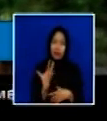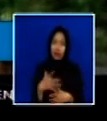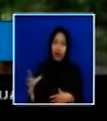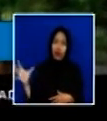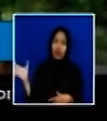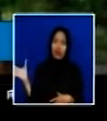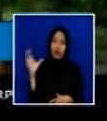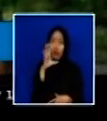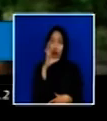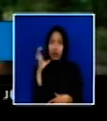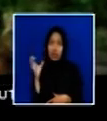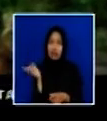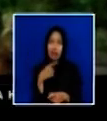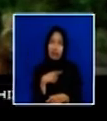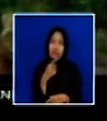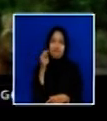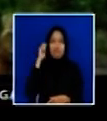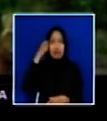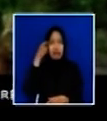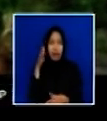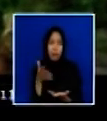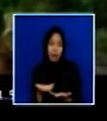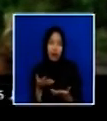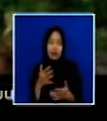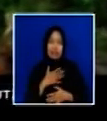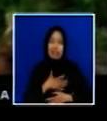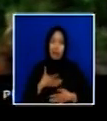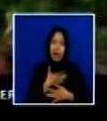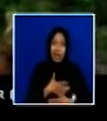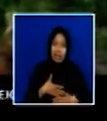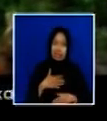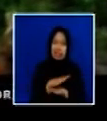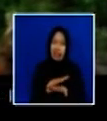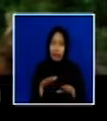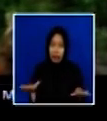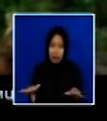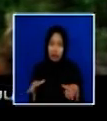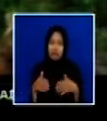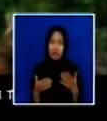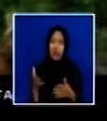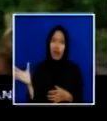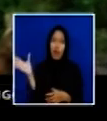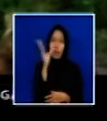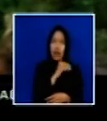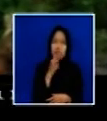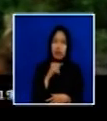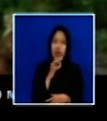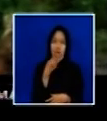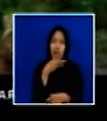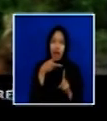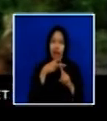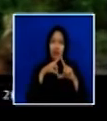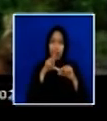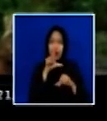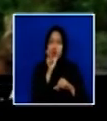memikirkan kenyamanan dan keselamatan tenaga medis artinya kalau dalam sampai malam belum dievakuasi atau semakin bahayakan